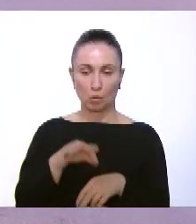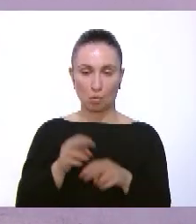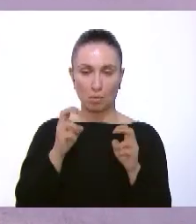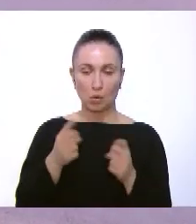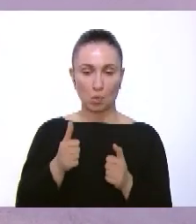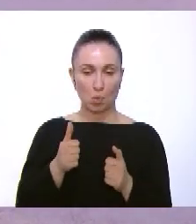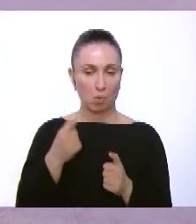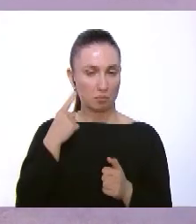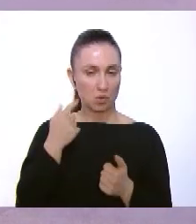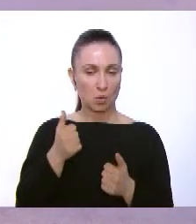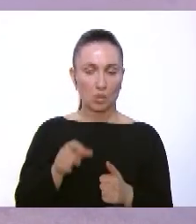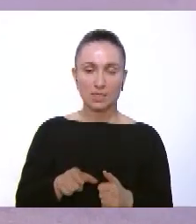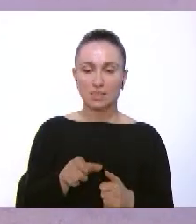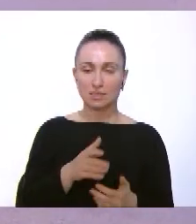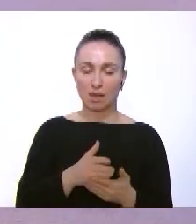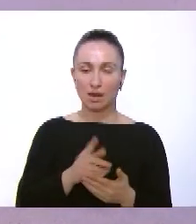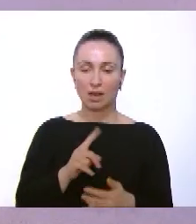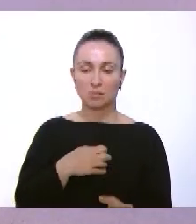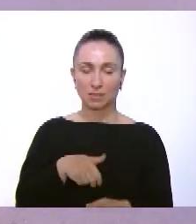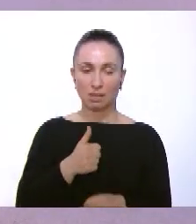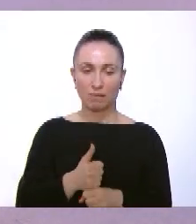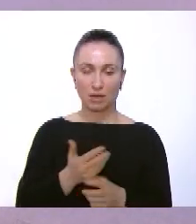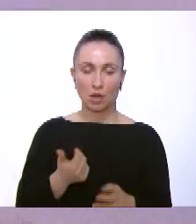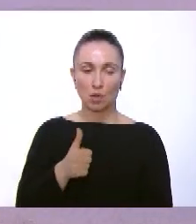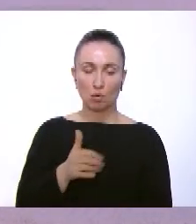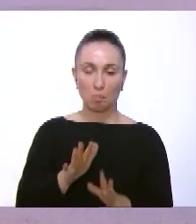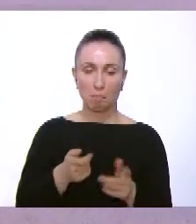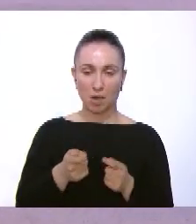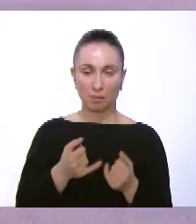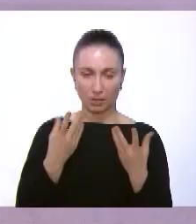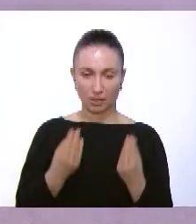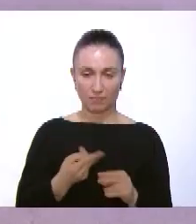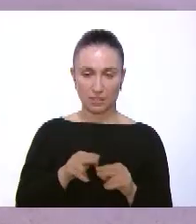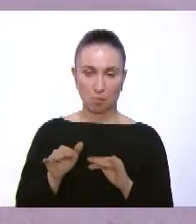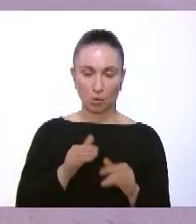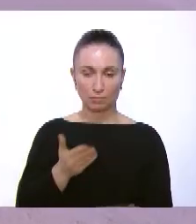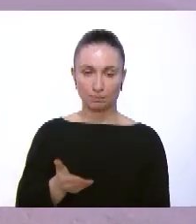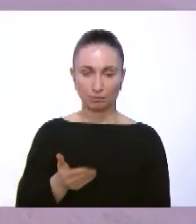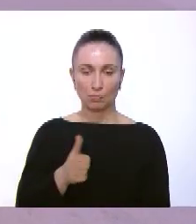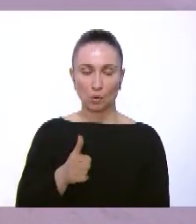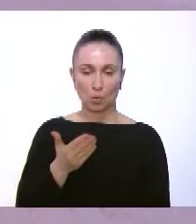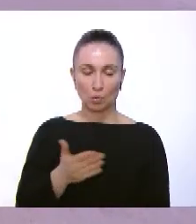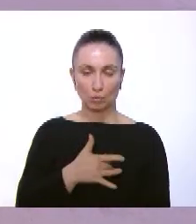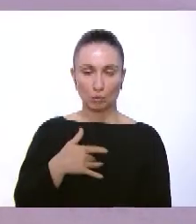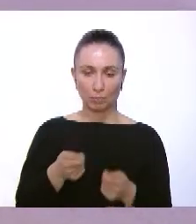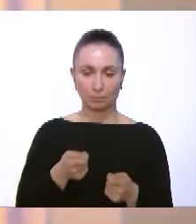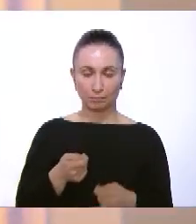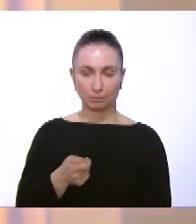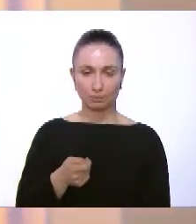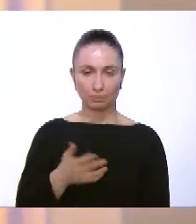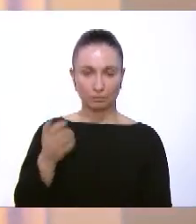როგორ ჟღერს, როგორია ეს გზა და რაც თავარია, როგორ მართავთ დღეს ამ პროცესს? ანუ როგორ მართავთ ტუბერკულოზს? დიდი